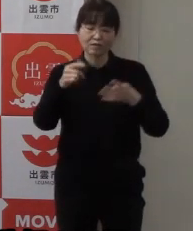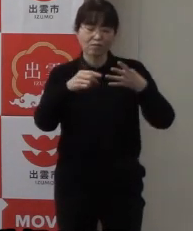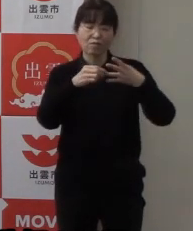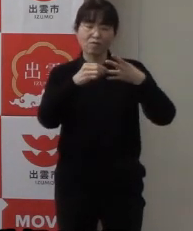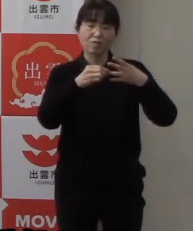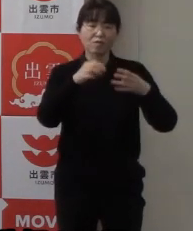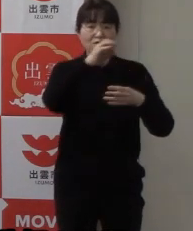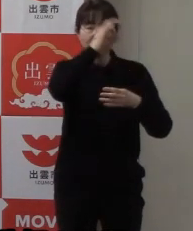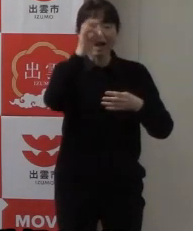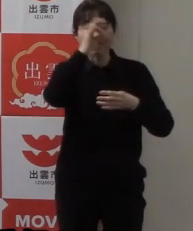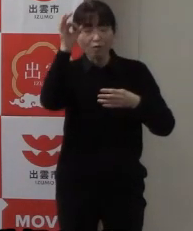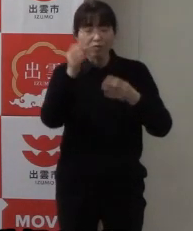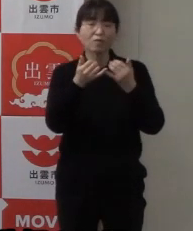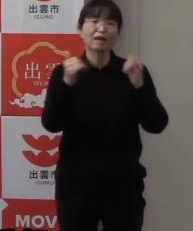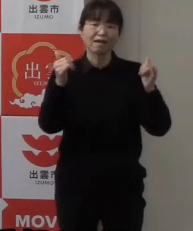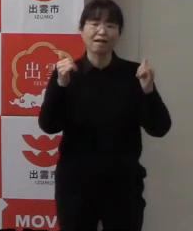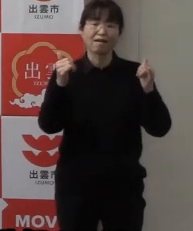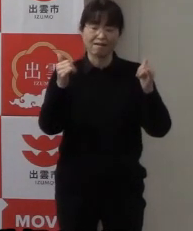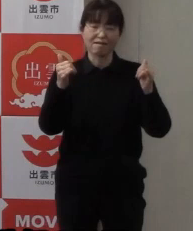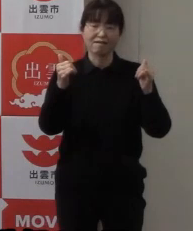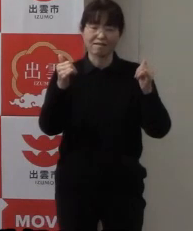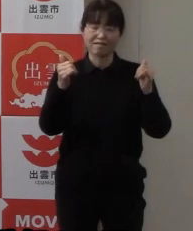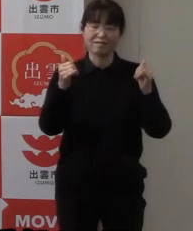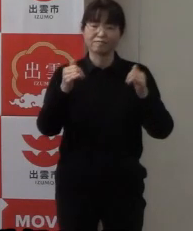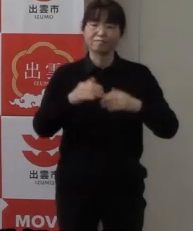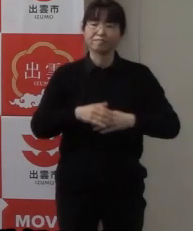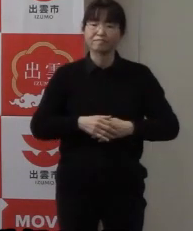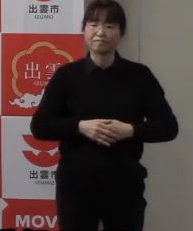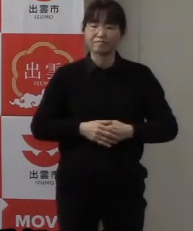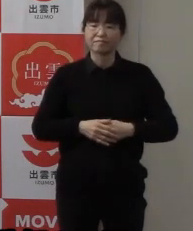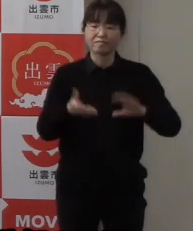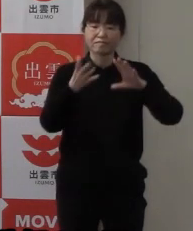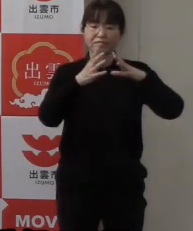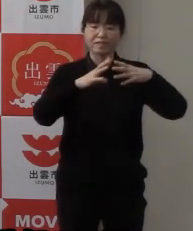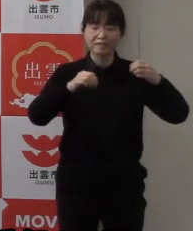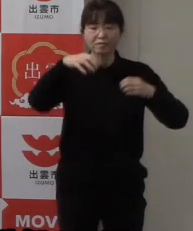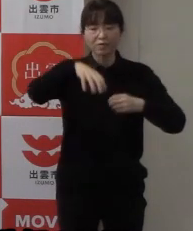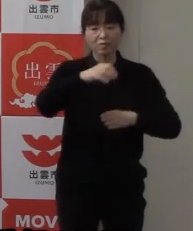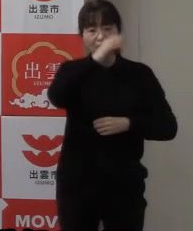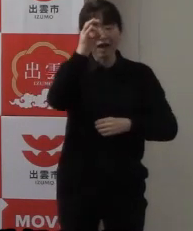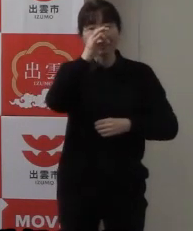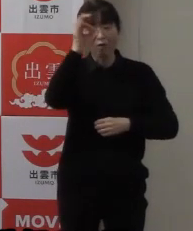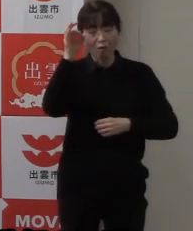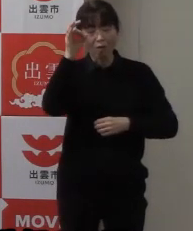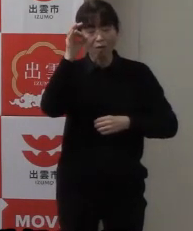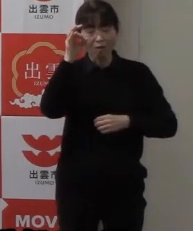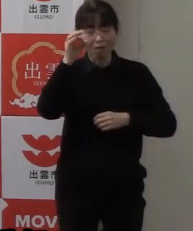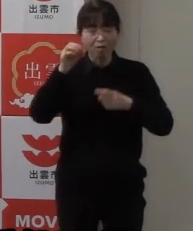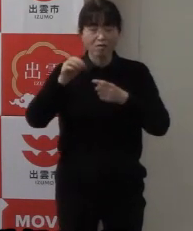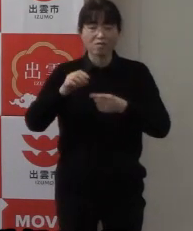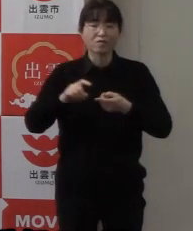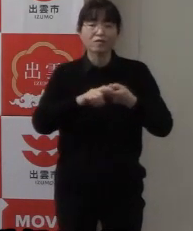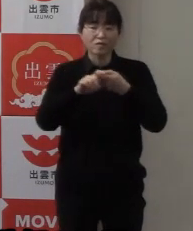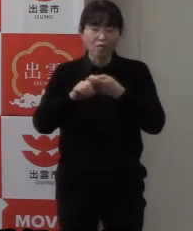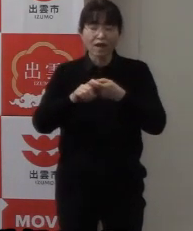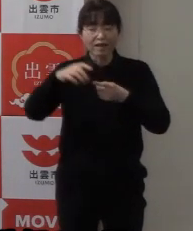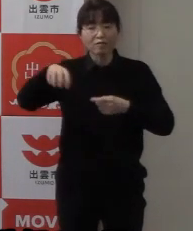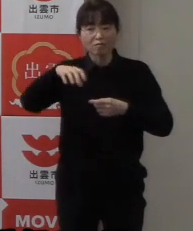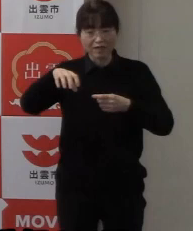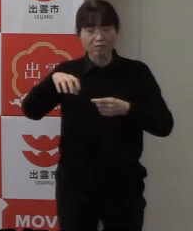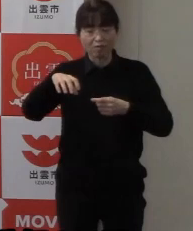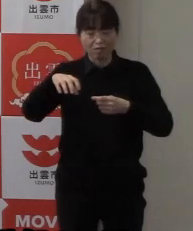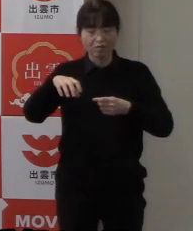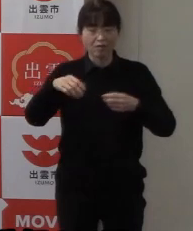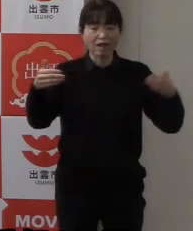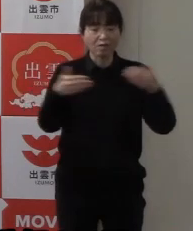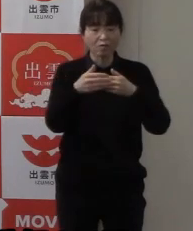方にもですね、出雲の観光、観光協会のサイトとか、いろいろな交通情報と